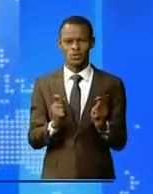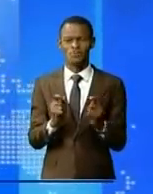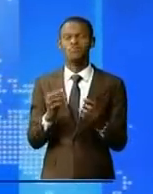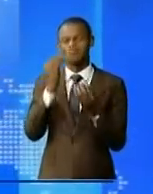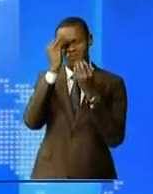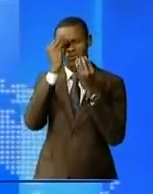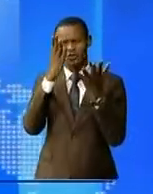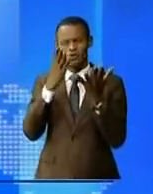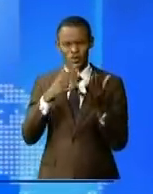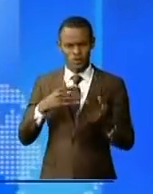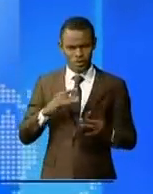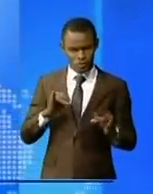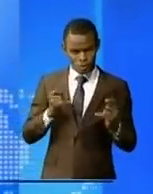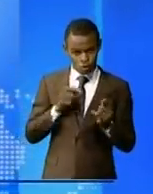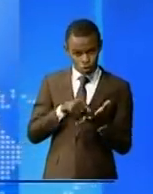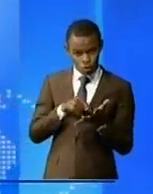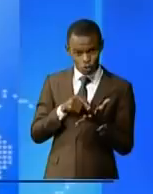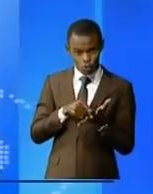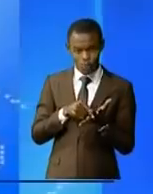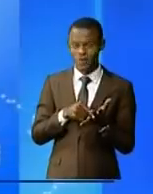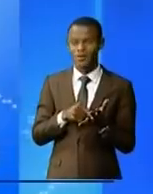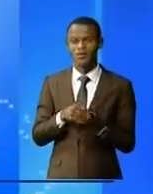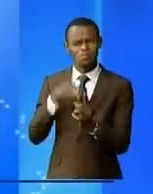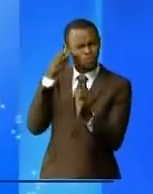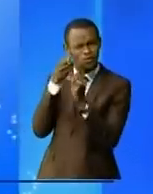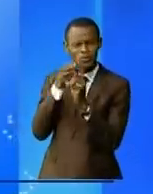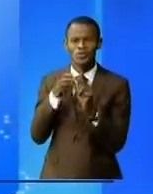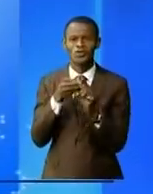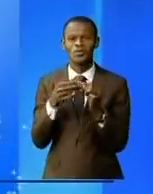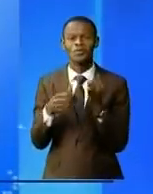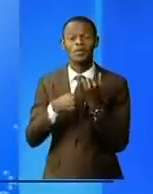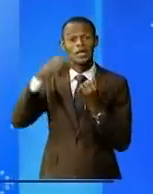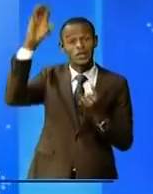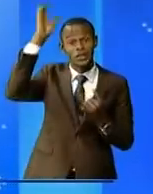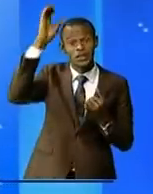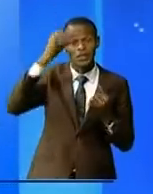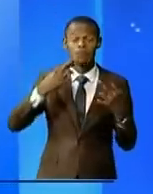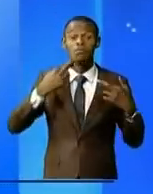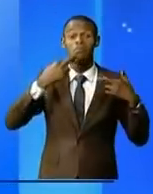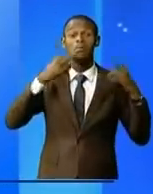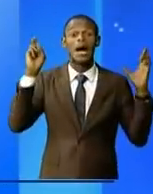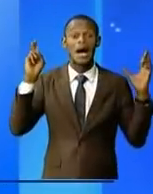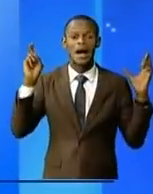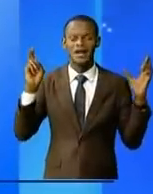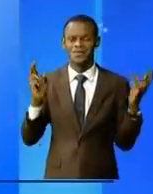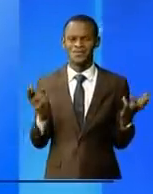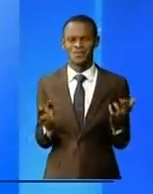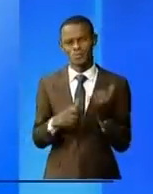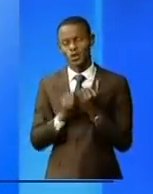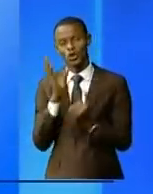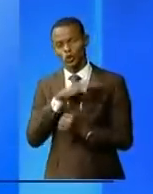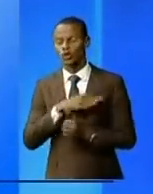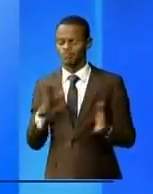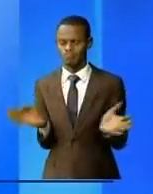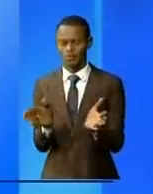tous les heureux lauréats de l'examen d'État édition 2021. À ceux qui ont échoué, nous les